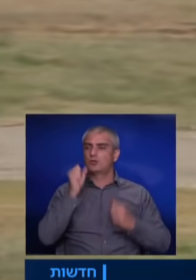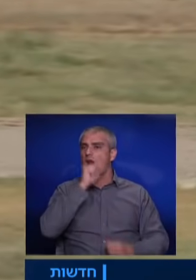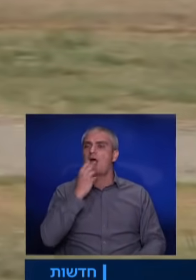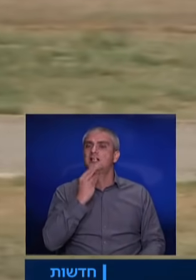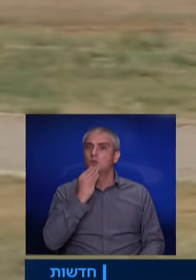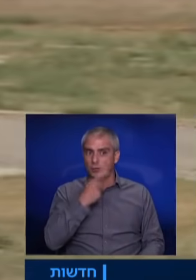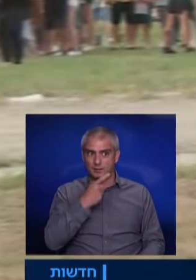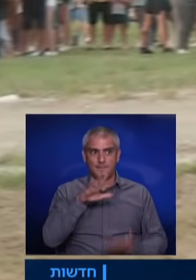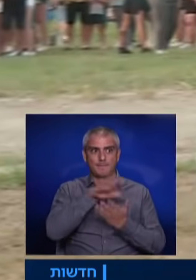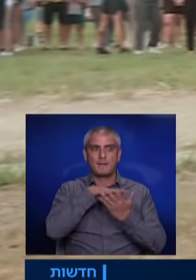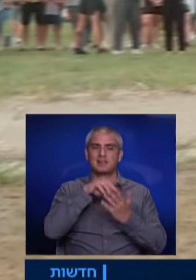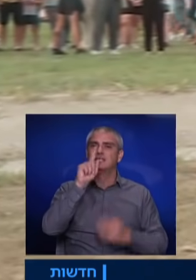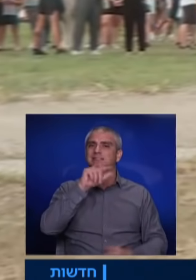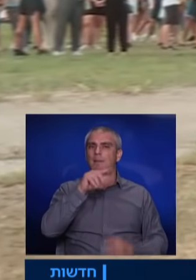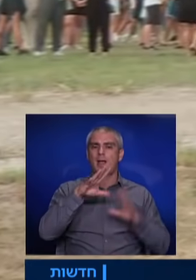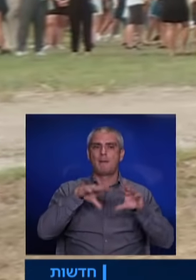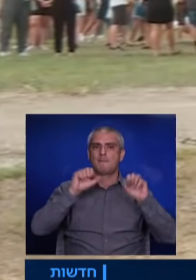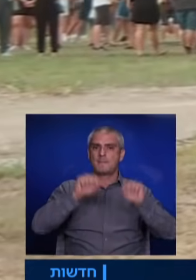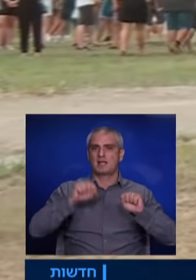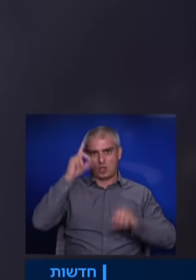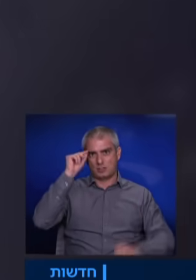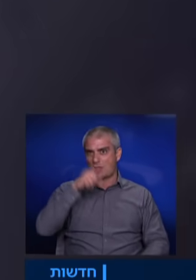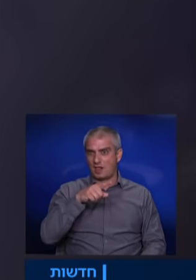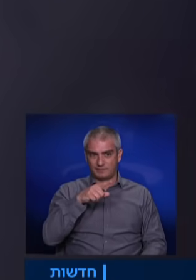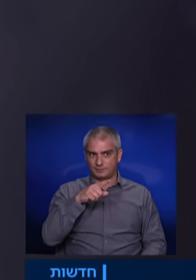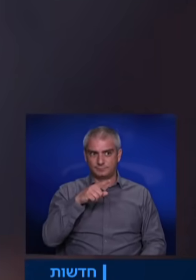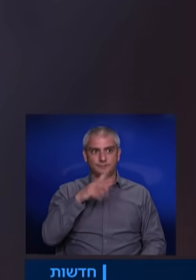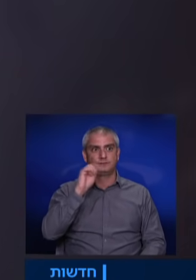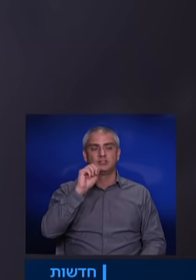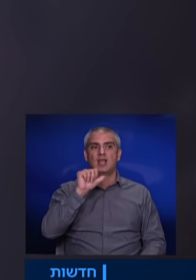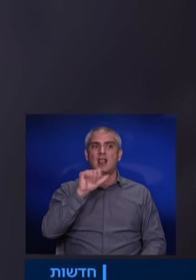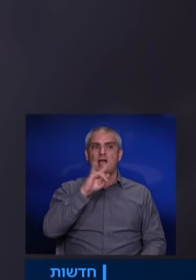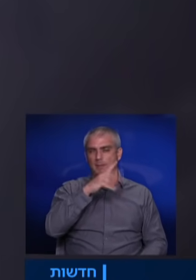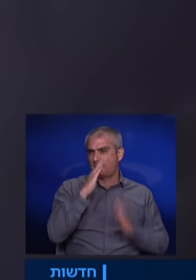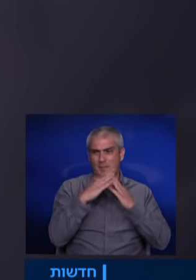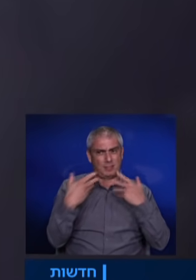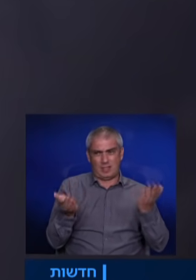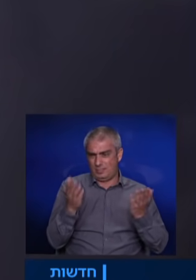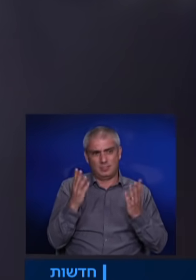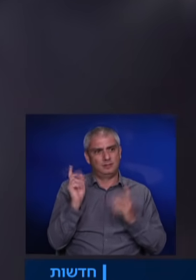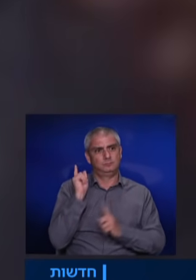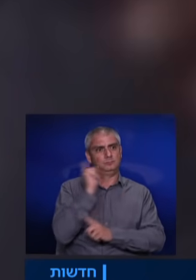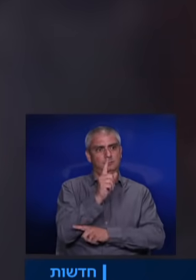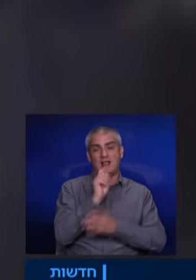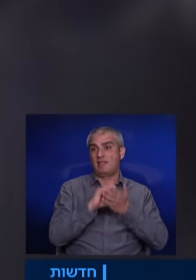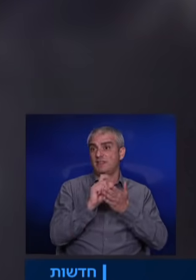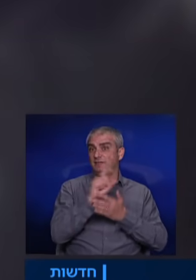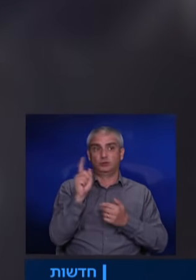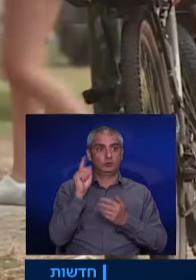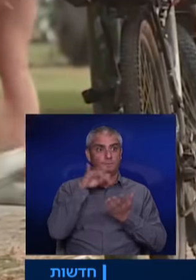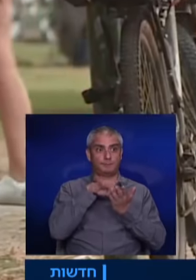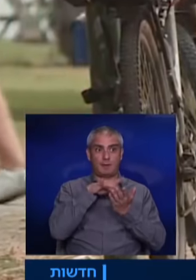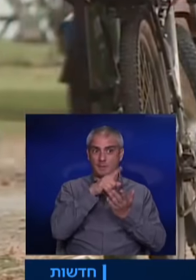היהודים במתחם הזאפה בפארק הירקון בתל אביב, מג'ד אל חמדה, חסר בית, מתייצב לפי כתב האישום